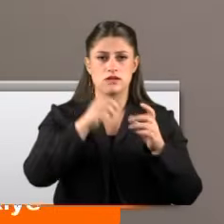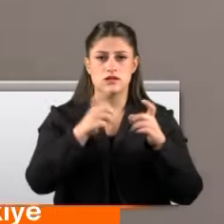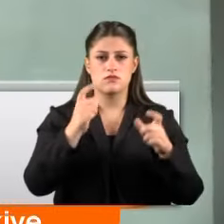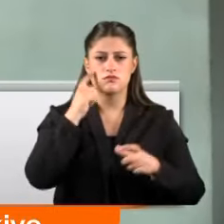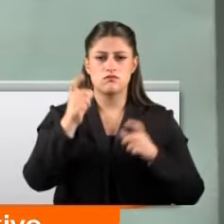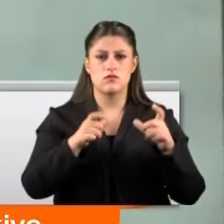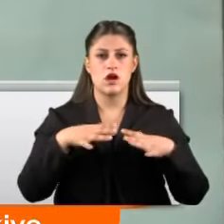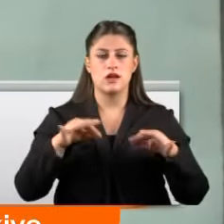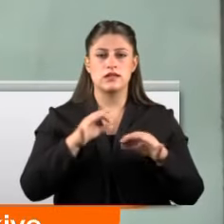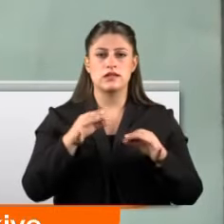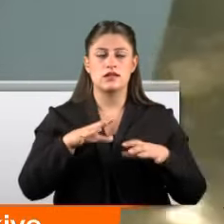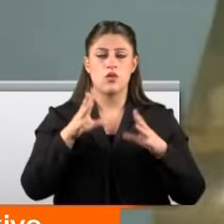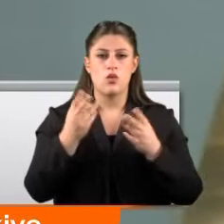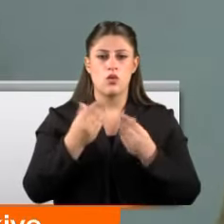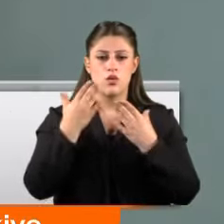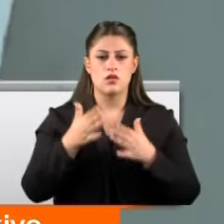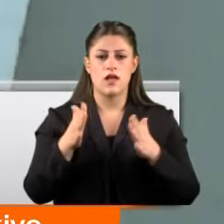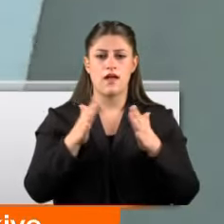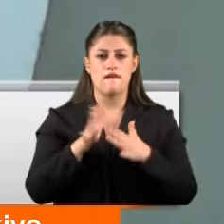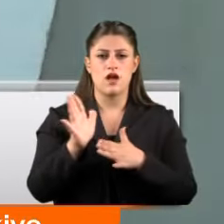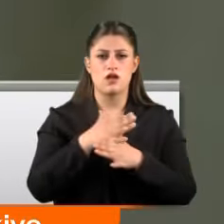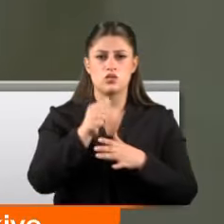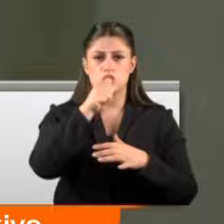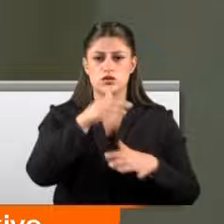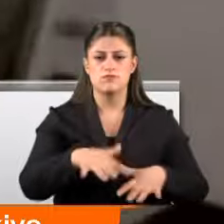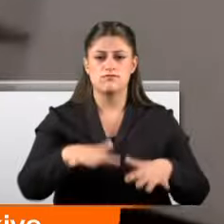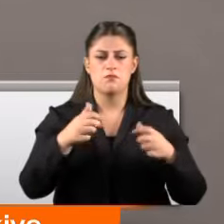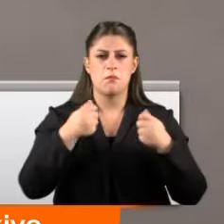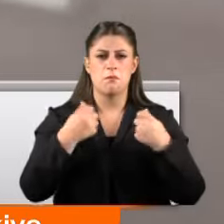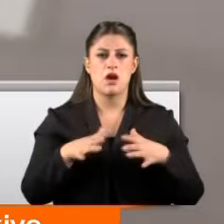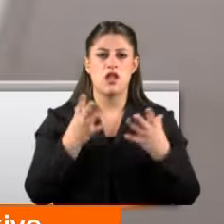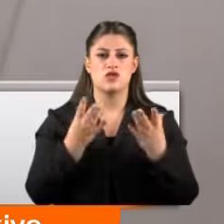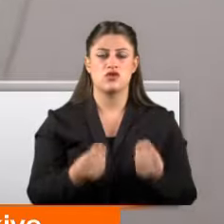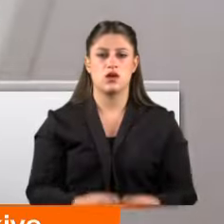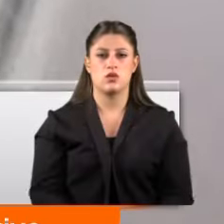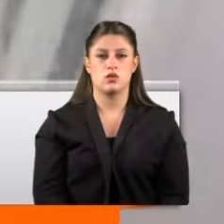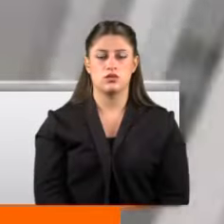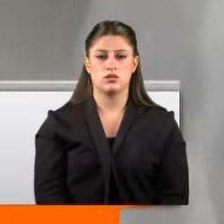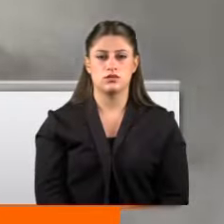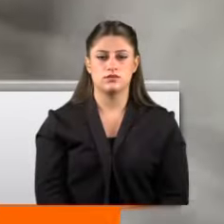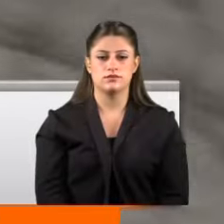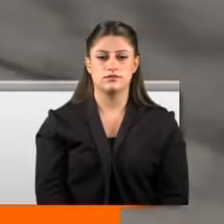hazırlıksız yakaladı. Evleri, eşyaları su altında kalanlar perişan oldu.